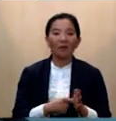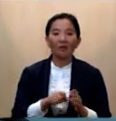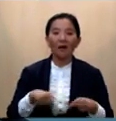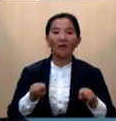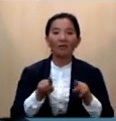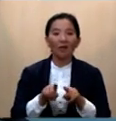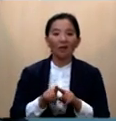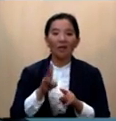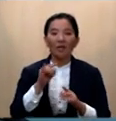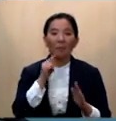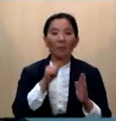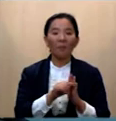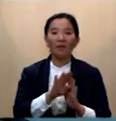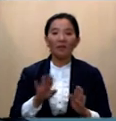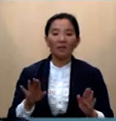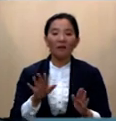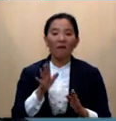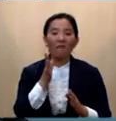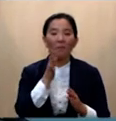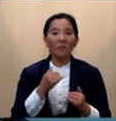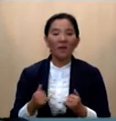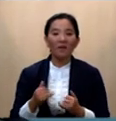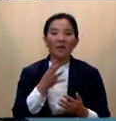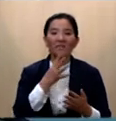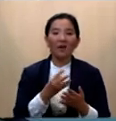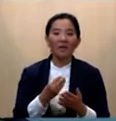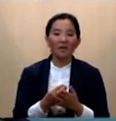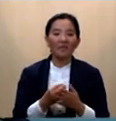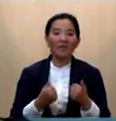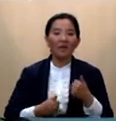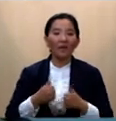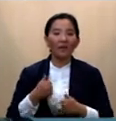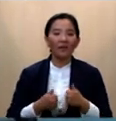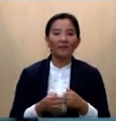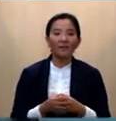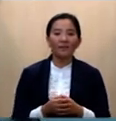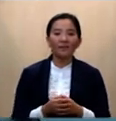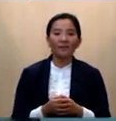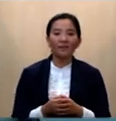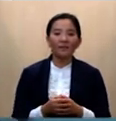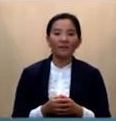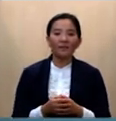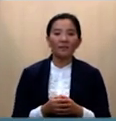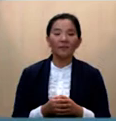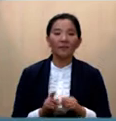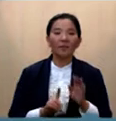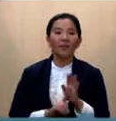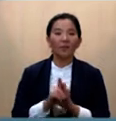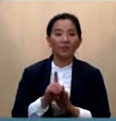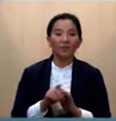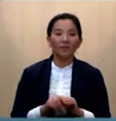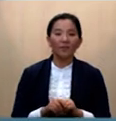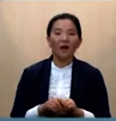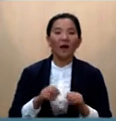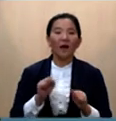также не попадали в спорные моменты в своих соревнованиях. Ну что ж, начнем.